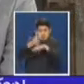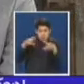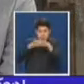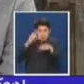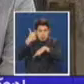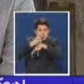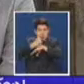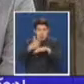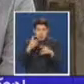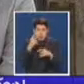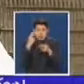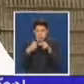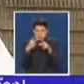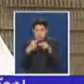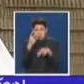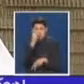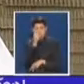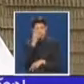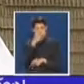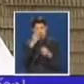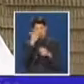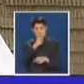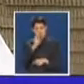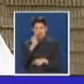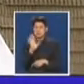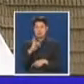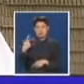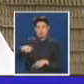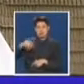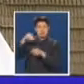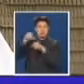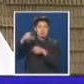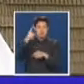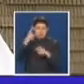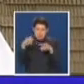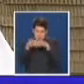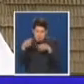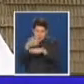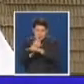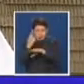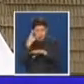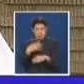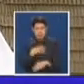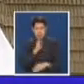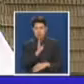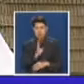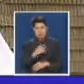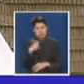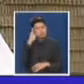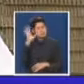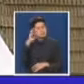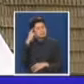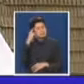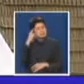ภิสิทธิ์หรือเปล่า ก็ต้อง มา ดูตรงนี้ต้องอยู่ที่ศาลอยู่ที่พรรคนะครับครับผมพูดเรื่องตรงขนาดนี้ผมไม่ได้คิดเรื่องพวกนี้น